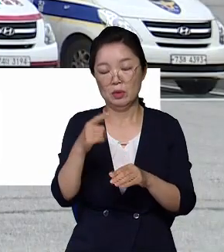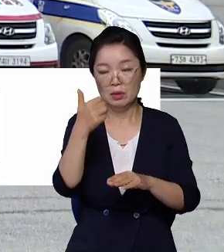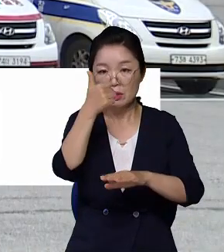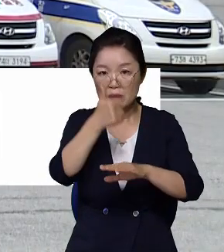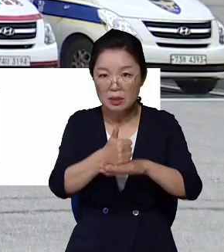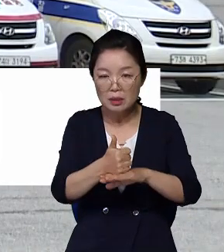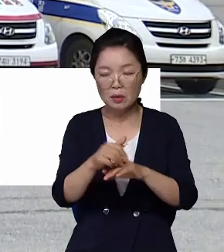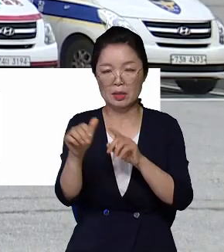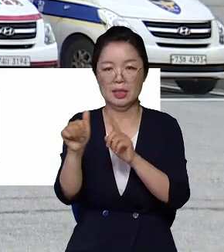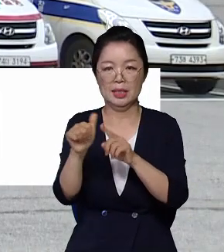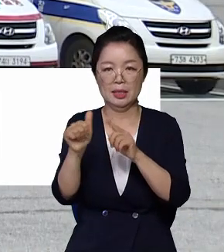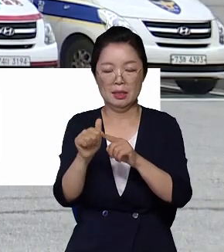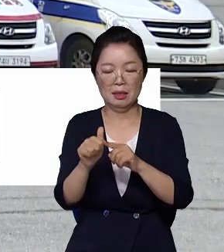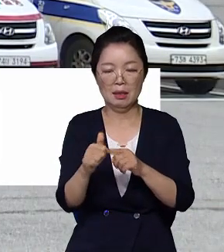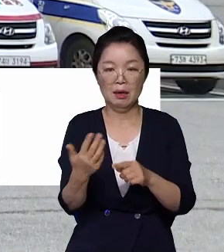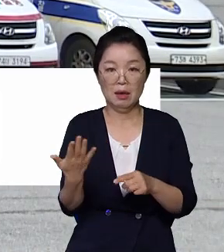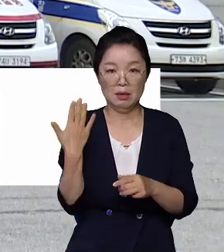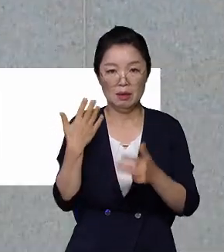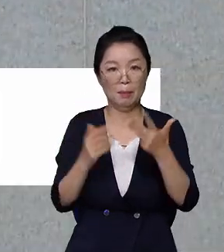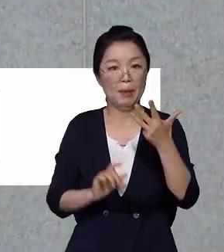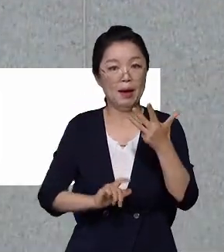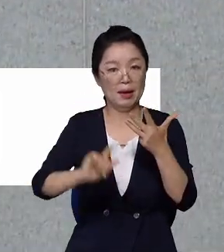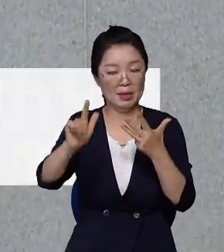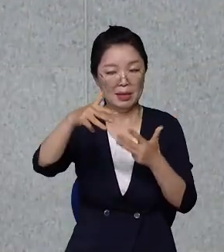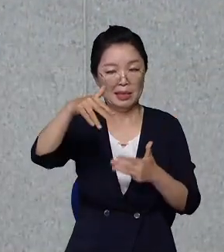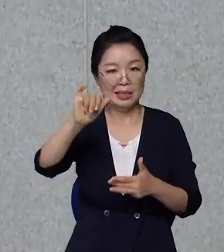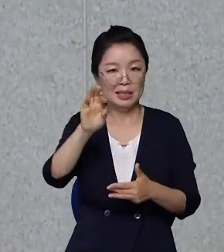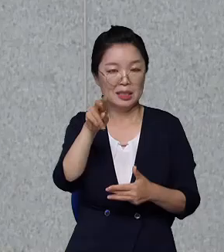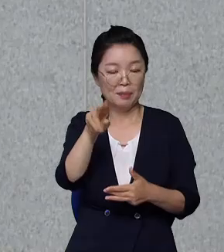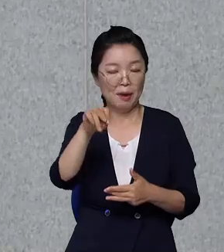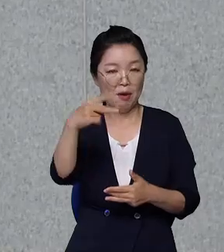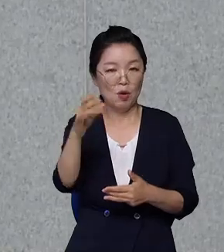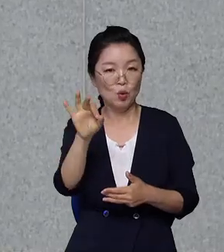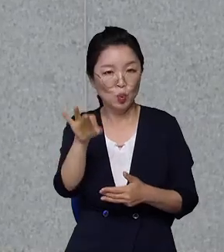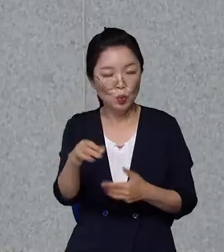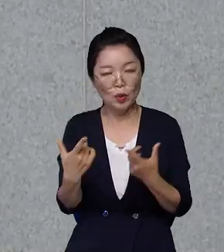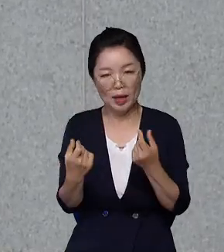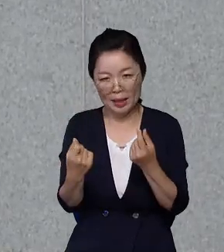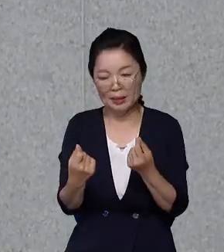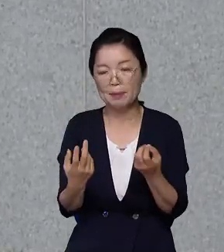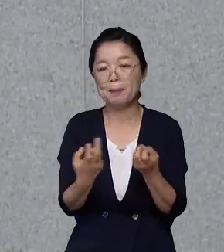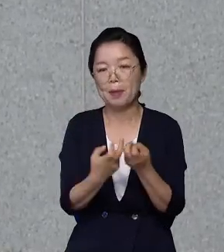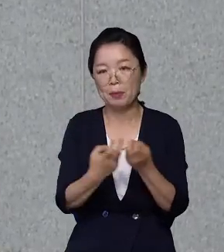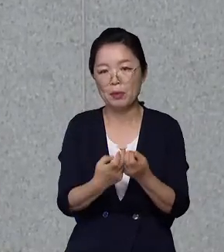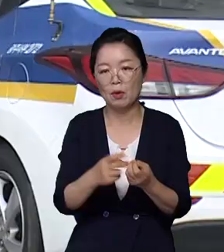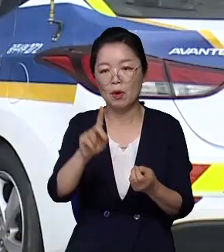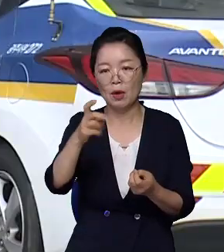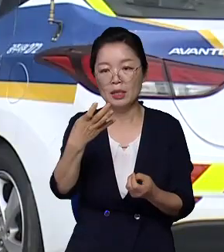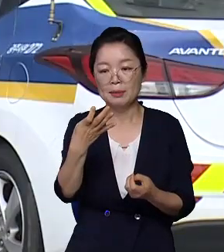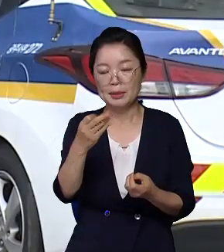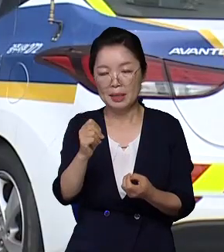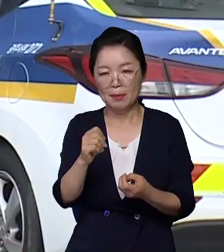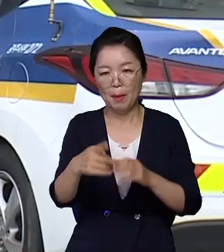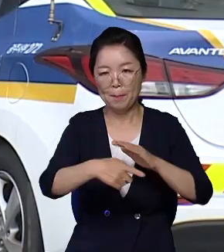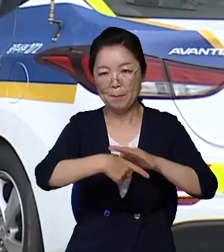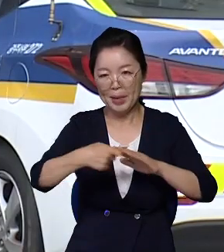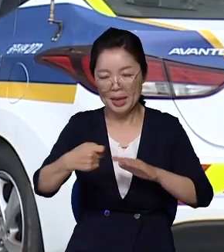결과 A씨는 지난 8일에도 광주광역시 치평동의 한 편의점에서 같은 수법으로 14만 원을 훔쳐